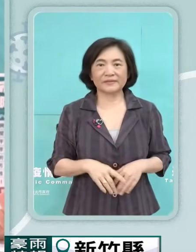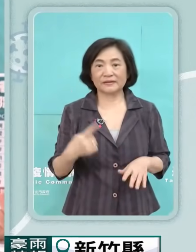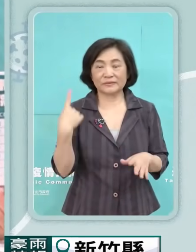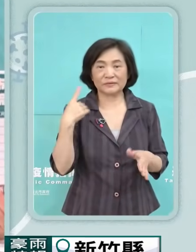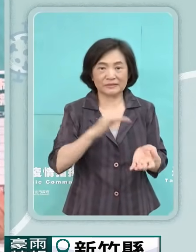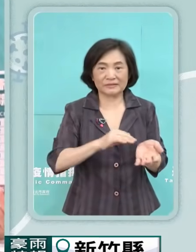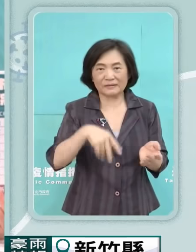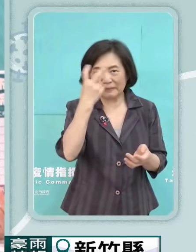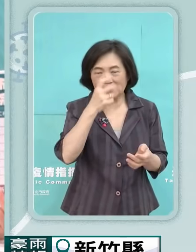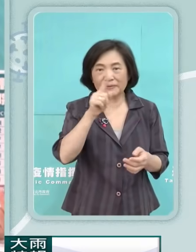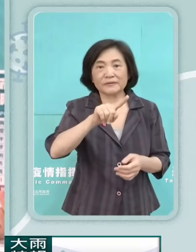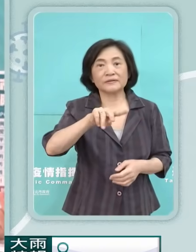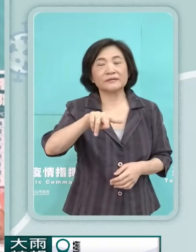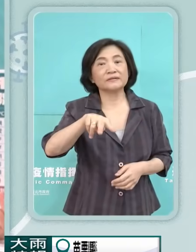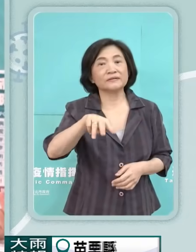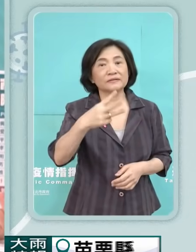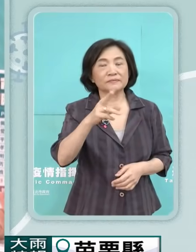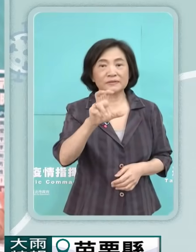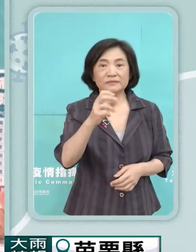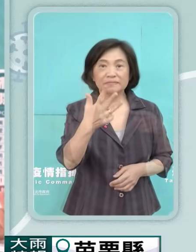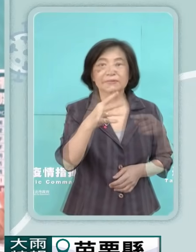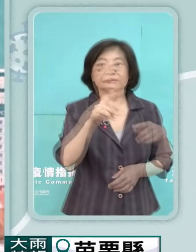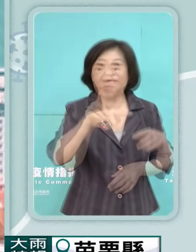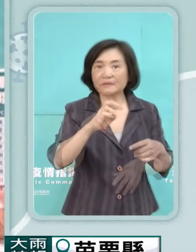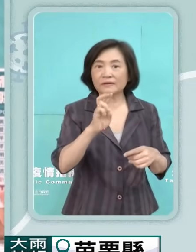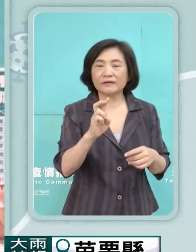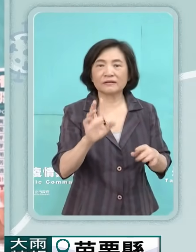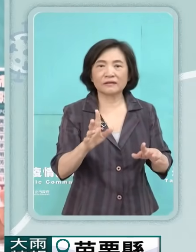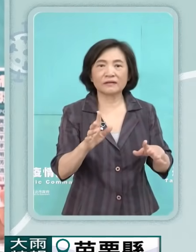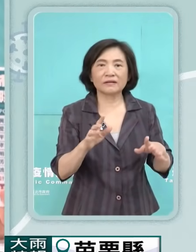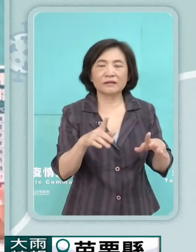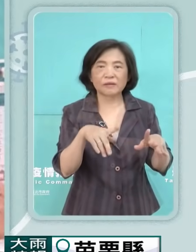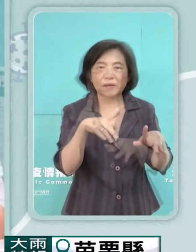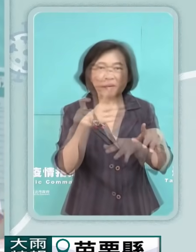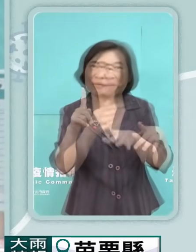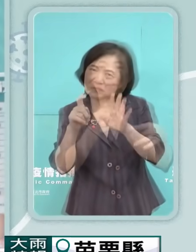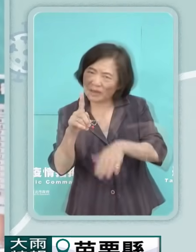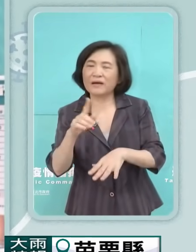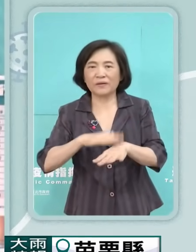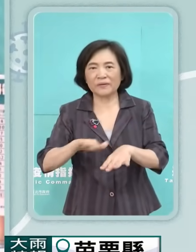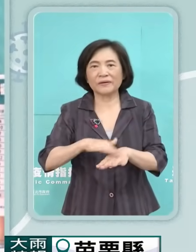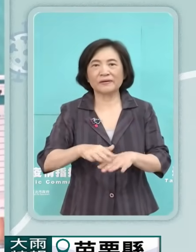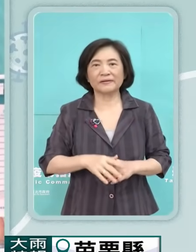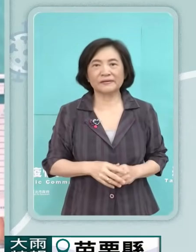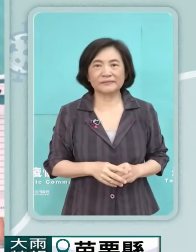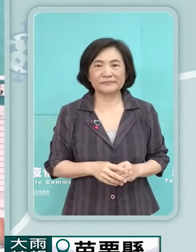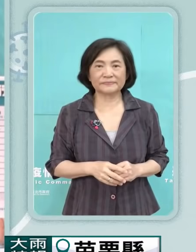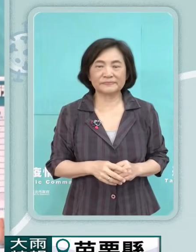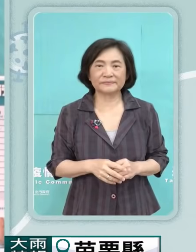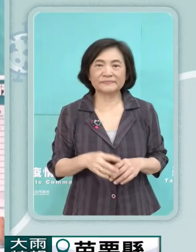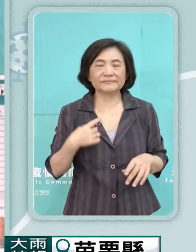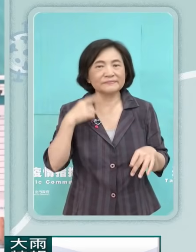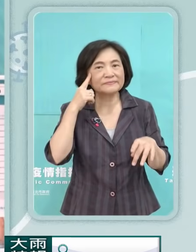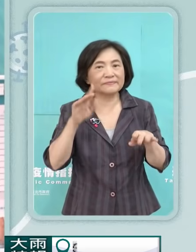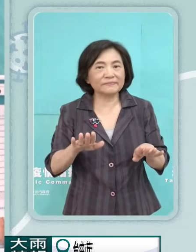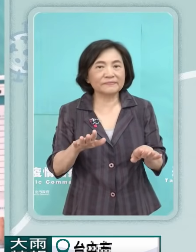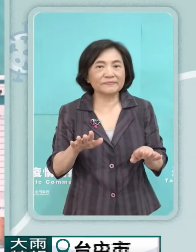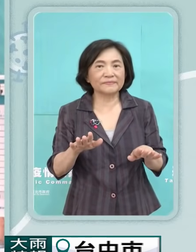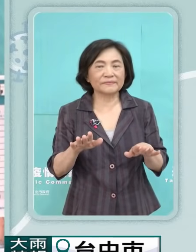七家医院做了1378个 PCR 的筛检，那没有阳性例。不过因为现在整